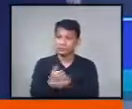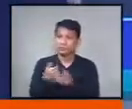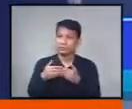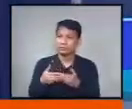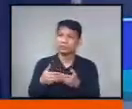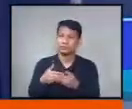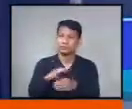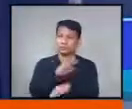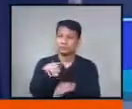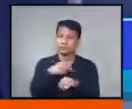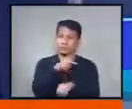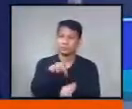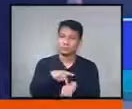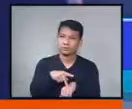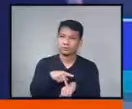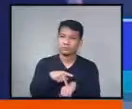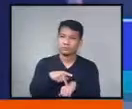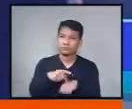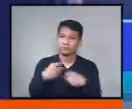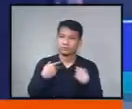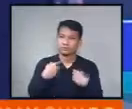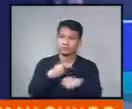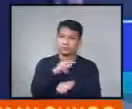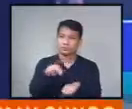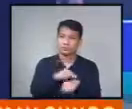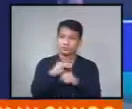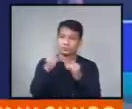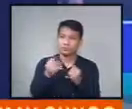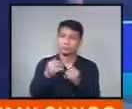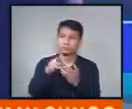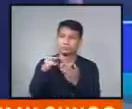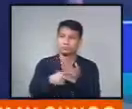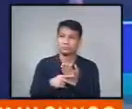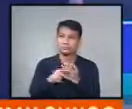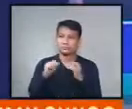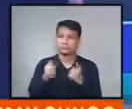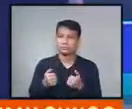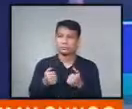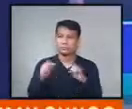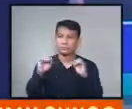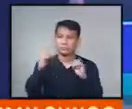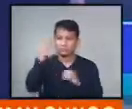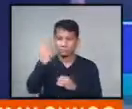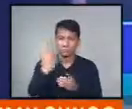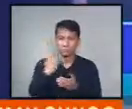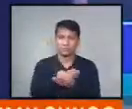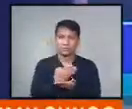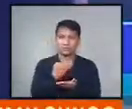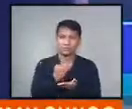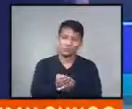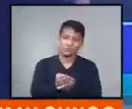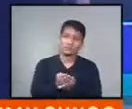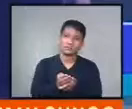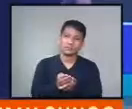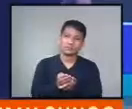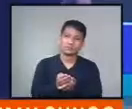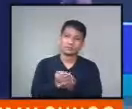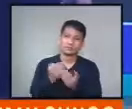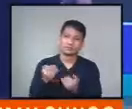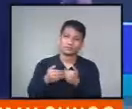otomatiko ng miyembro ang lahat ng Pilipino sa National Health Insurance Program. Yun nga lang, kulang pa raw ang